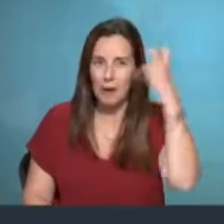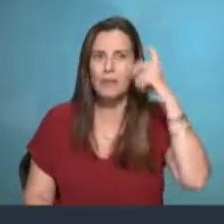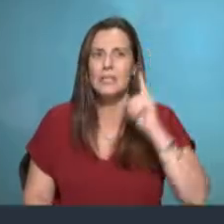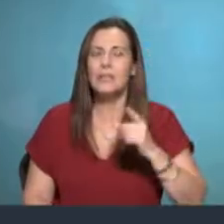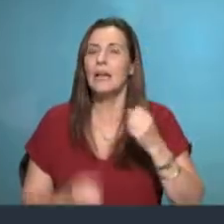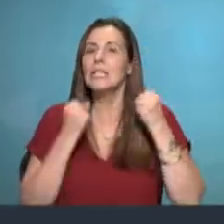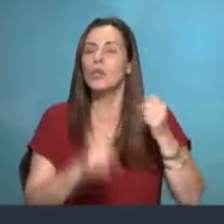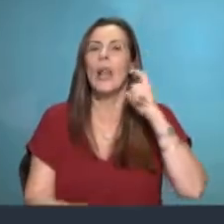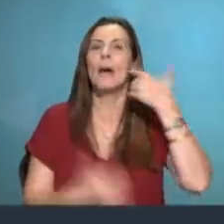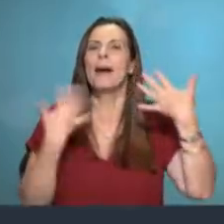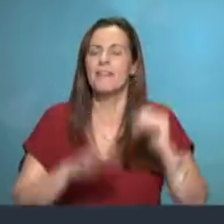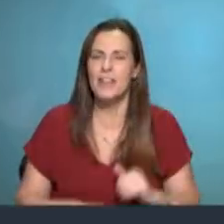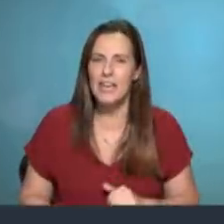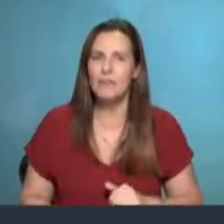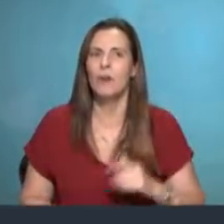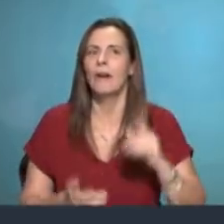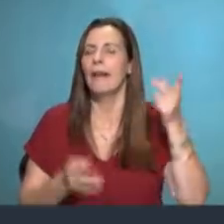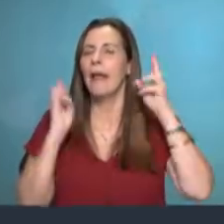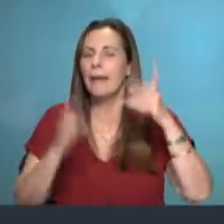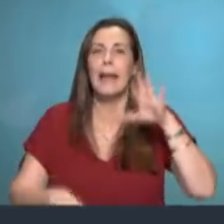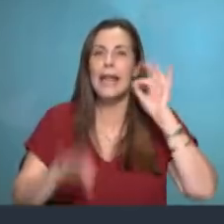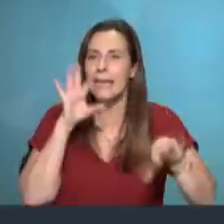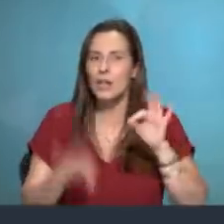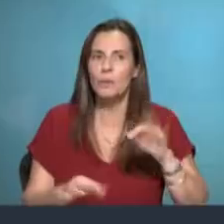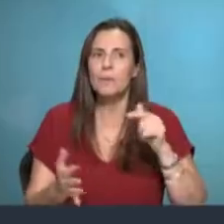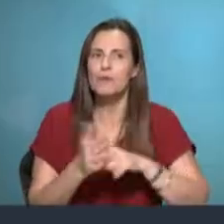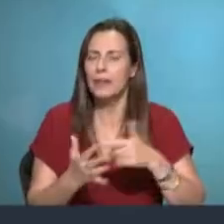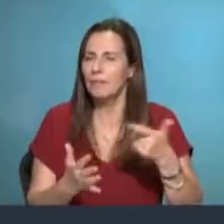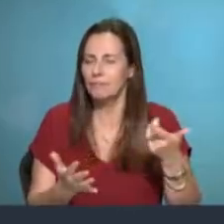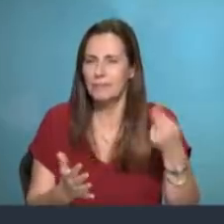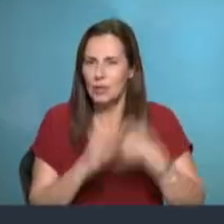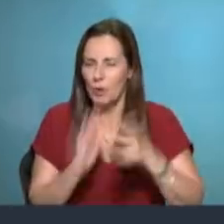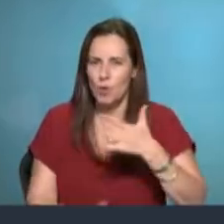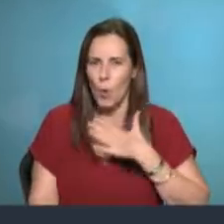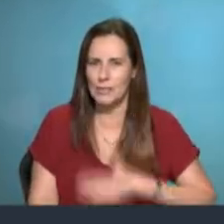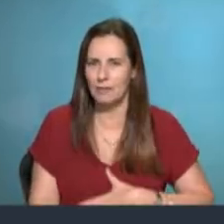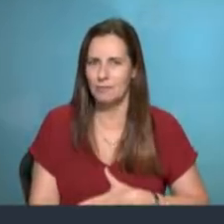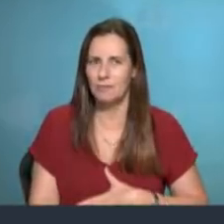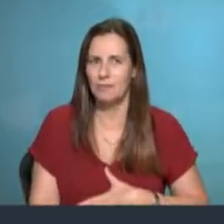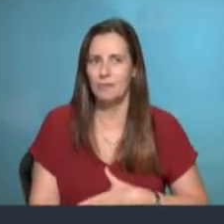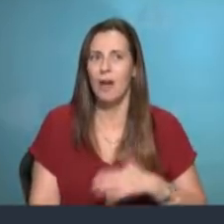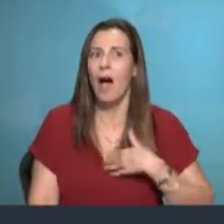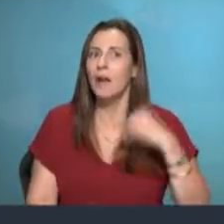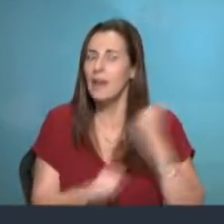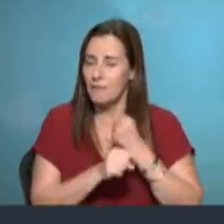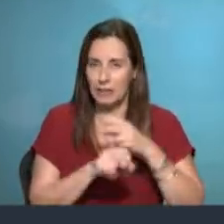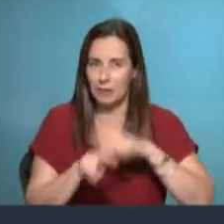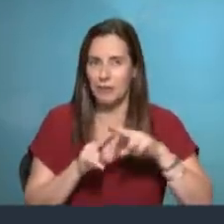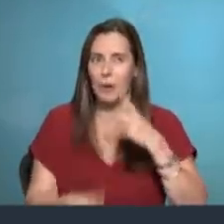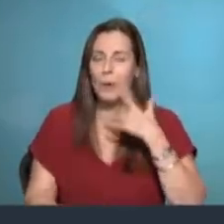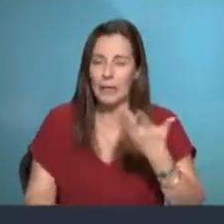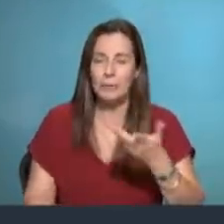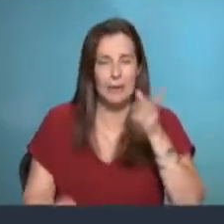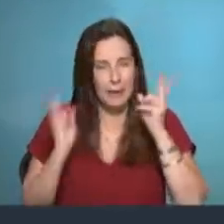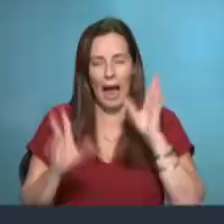לנסוע לרמת אביב, לחדרה, לקניונים, בשביל לספק את מה שהוא רוצה. אני עבדתי בנתניה, בוא